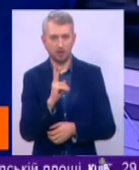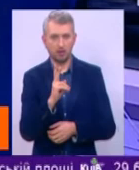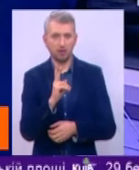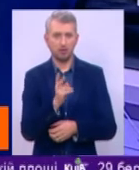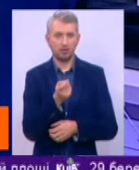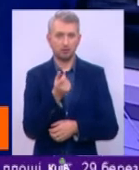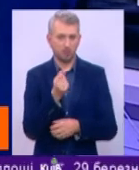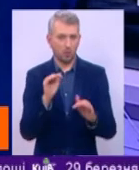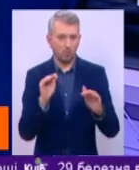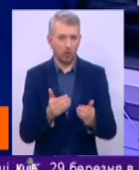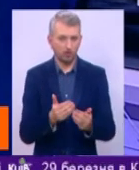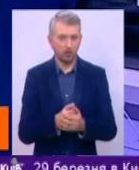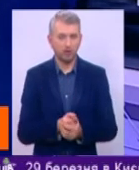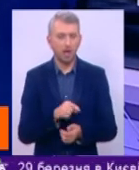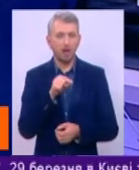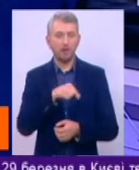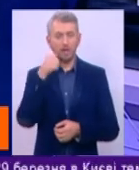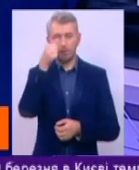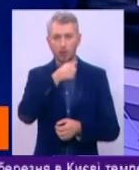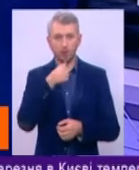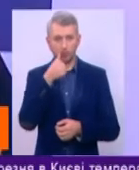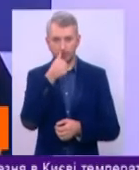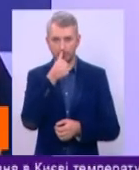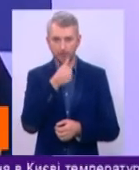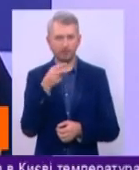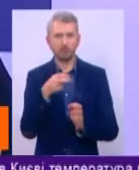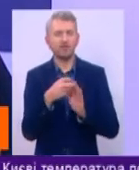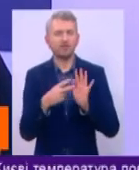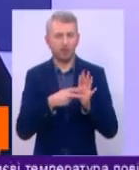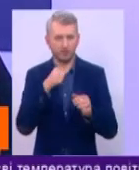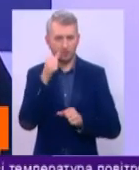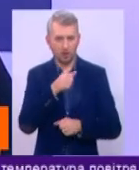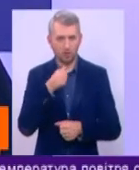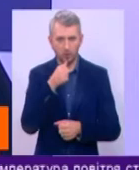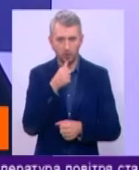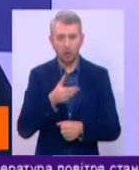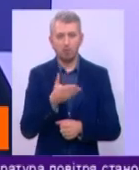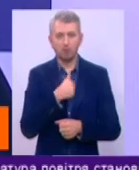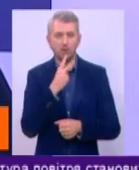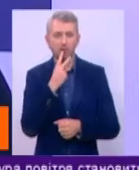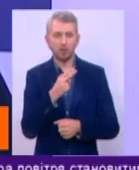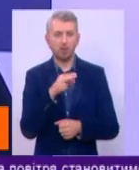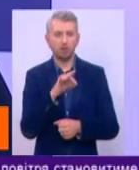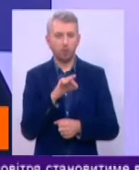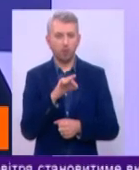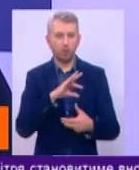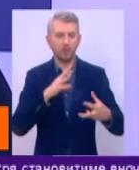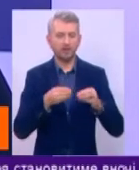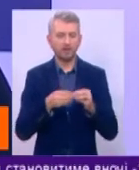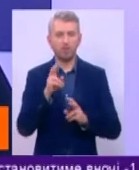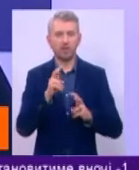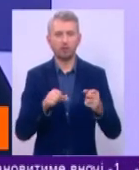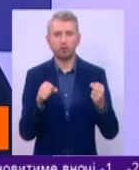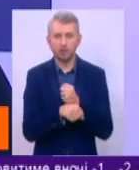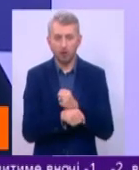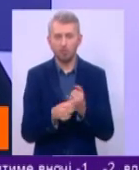несколько уменьшилось. В этом году, вернее, в 2017 году, мы посмотрели по последствиям производственных травм